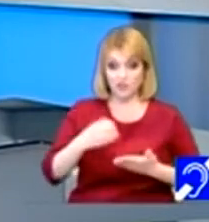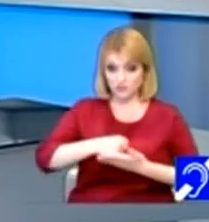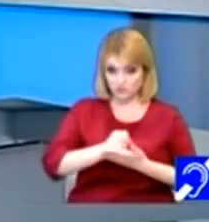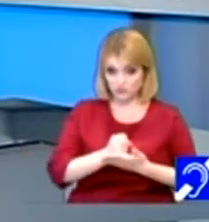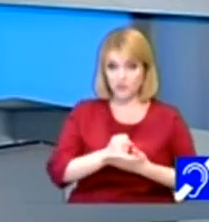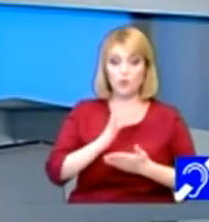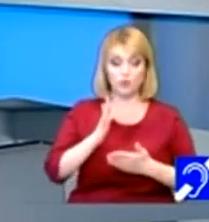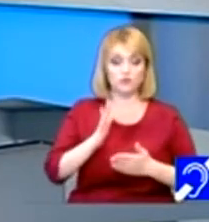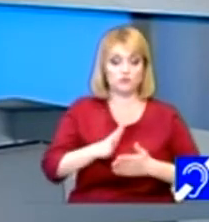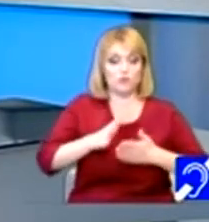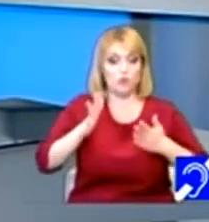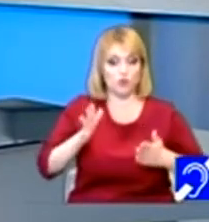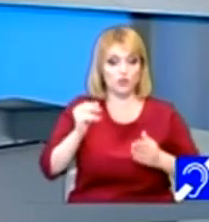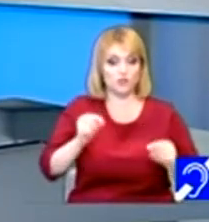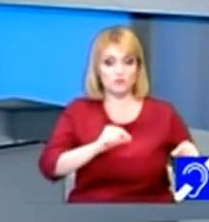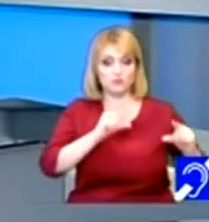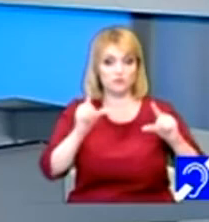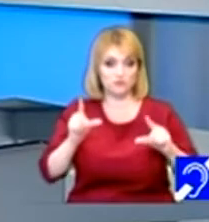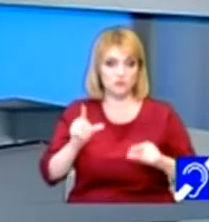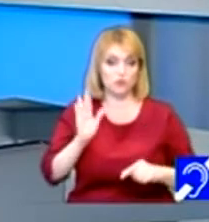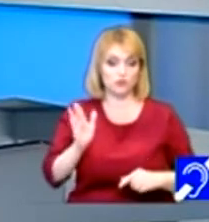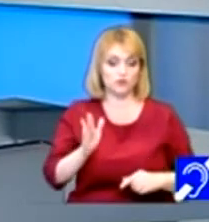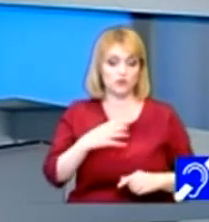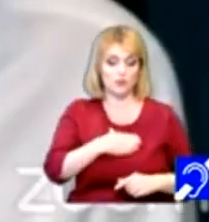bugetul primăriei Chișinău ar putea crește de 10 ori.